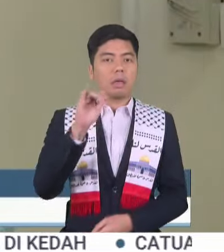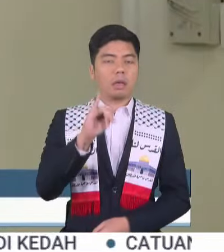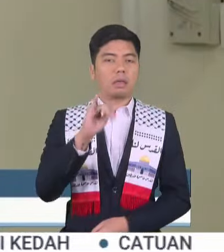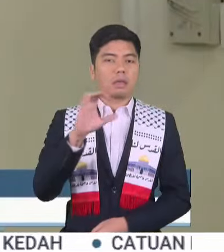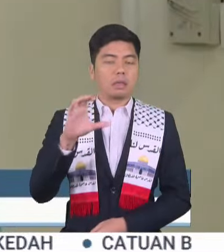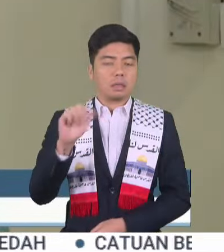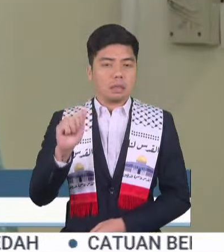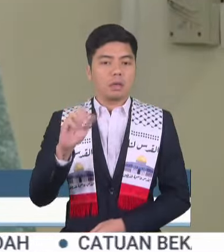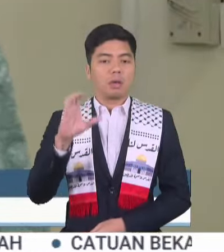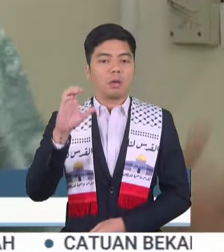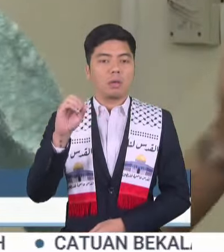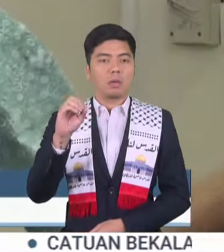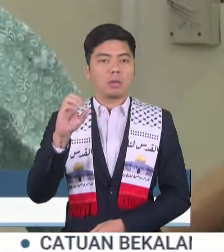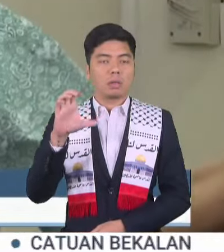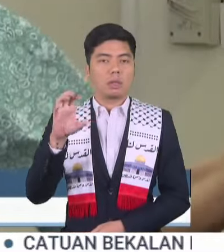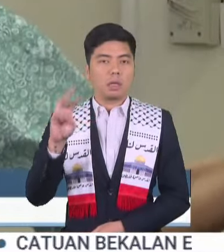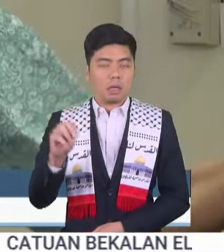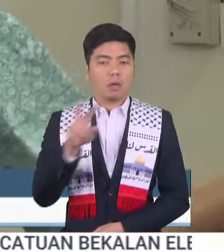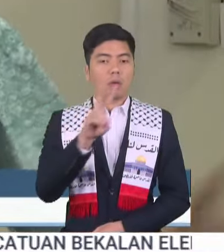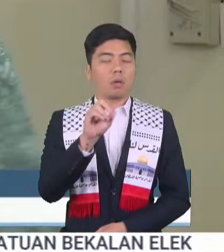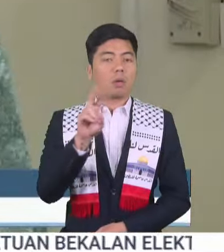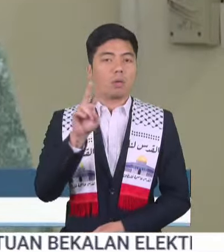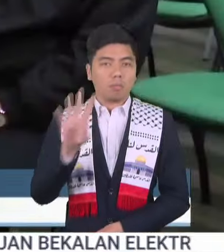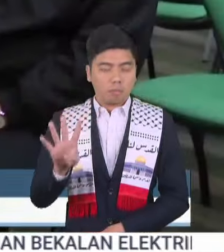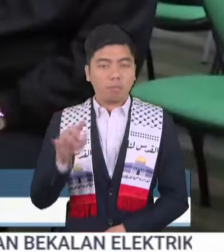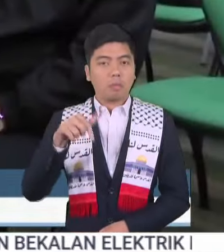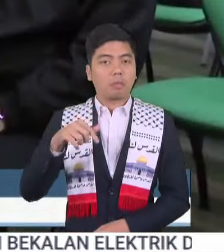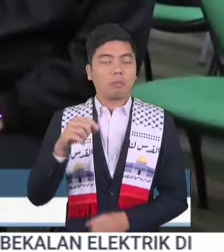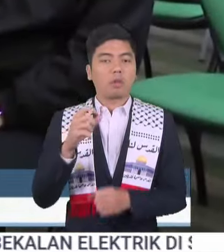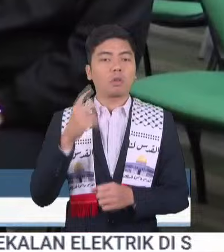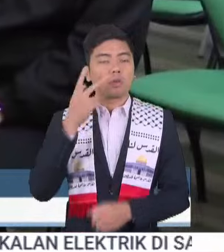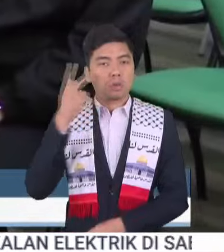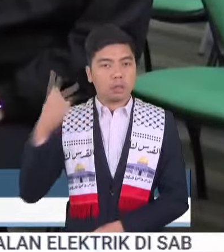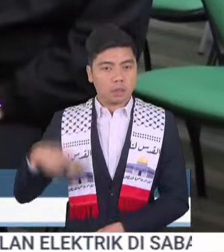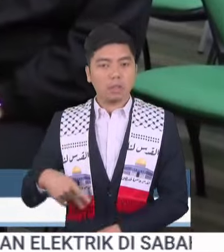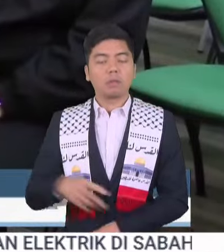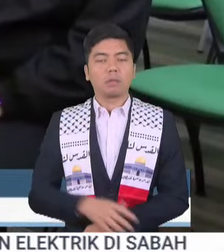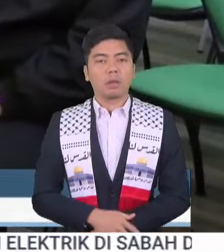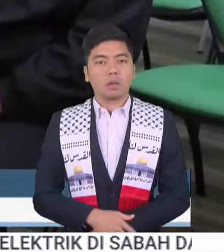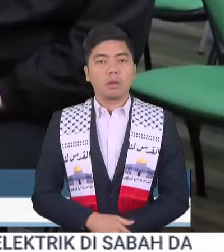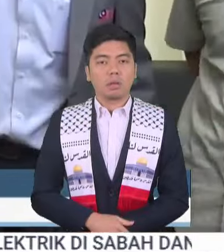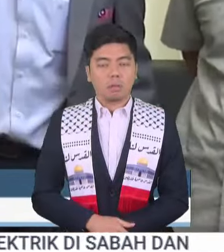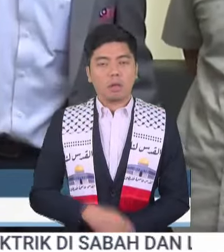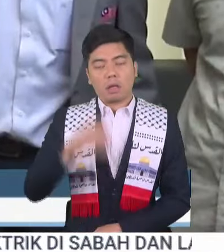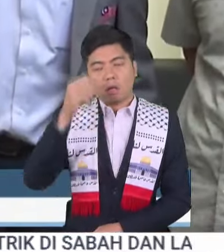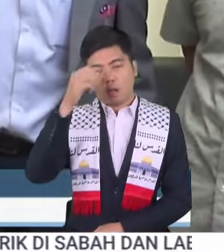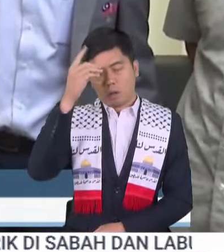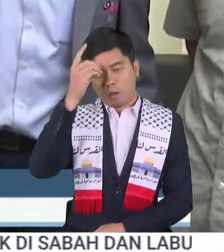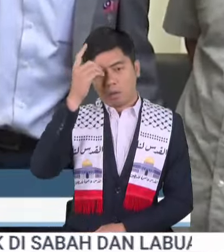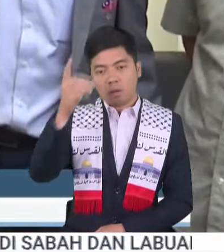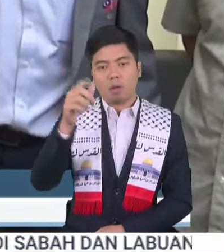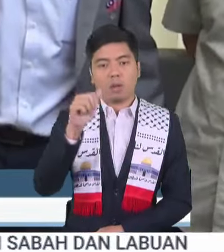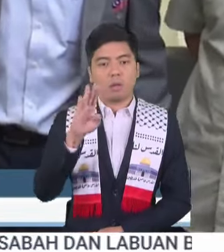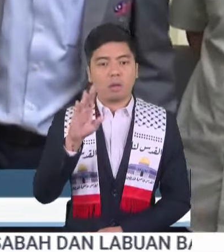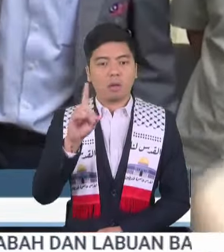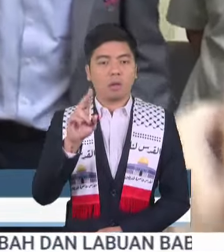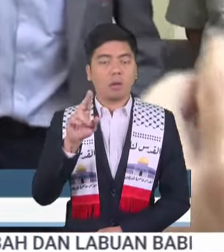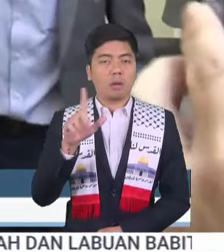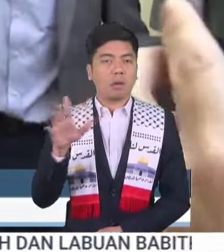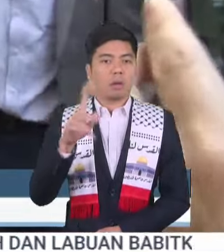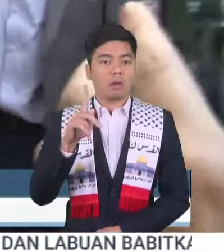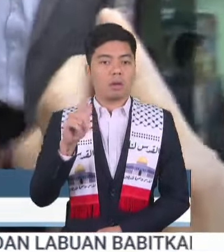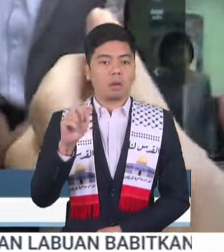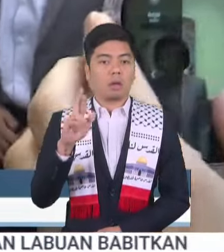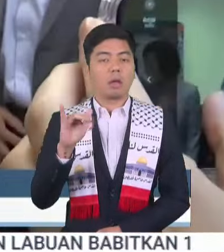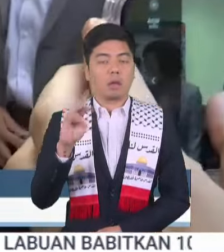IOC OS OCM 2004 di Kuching. Sementara itu, Datuk Seri Abdul Karim berkata penganjuran program sedemikian